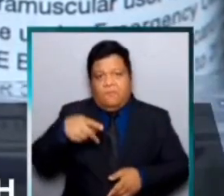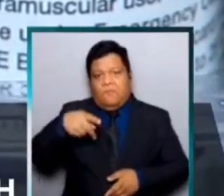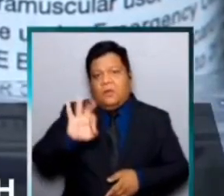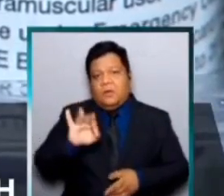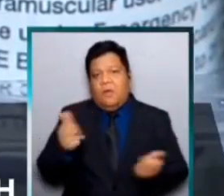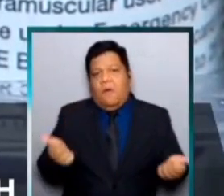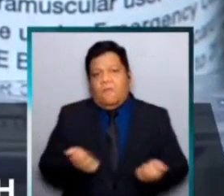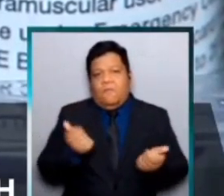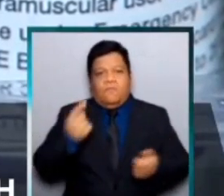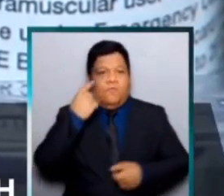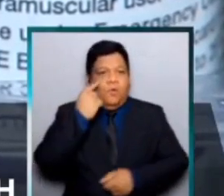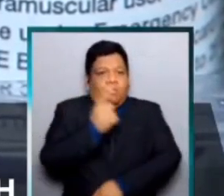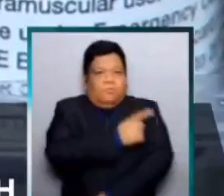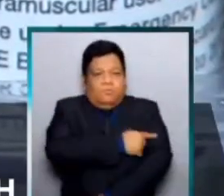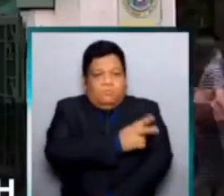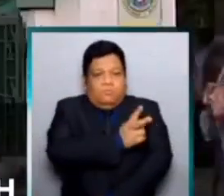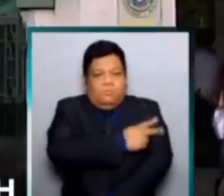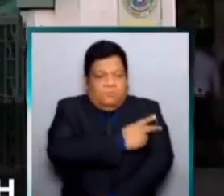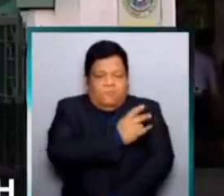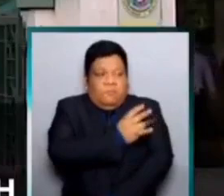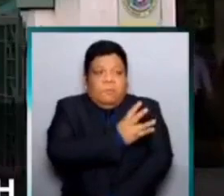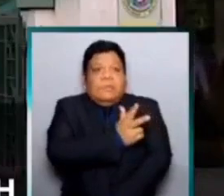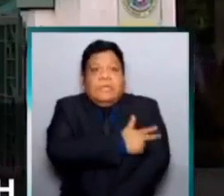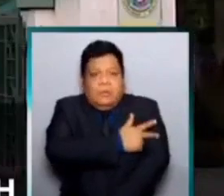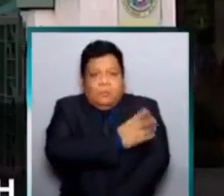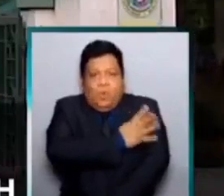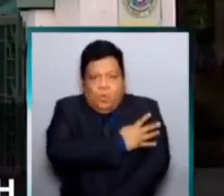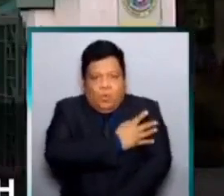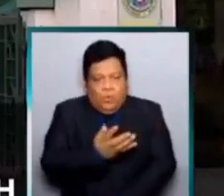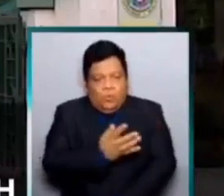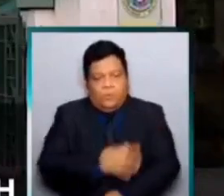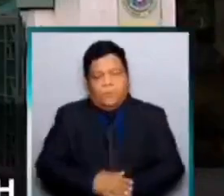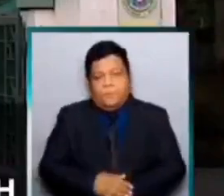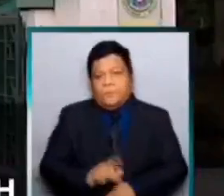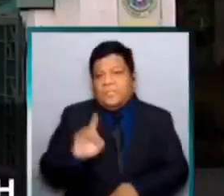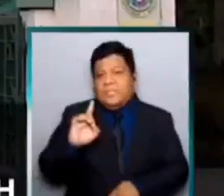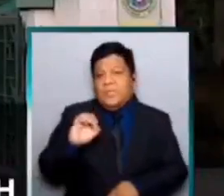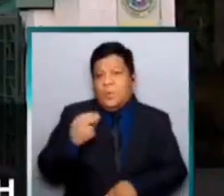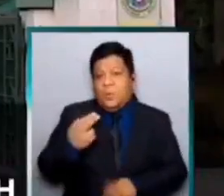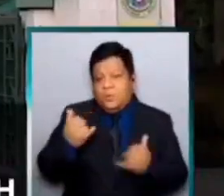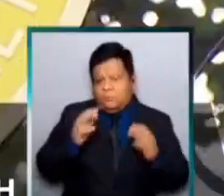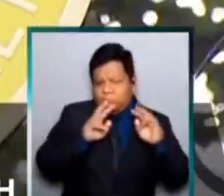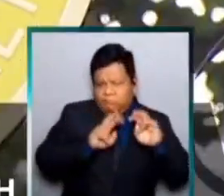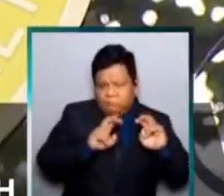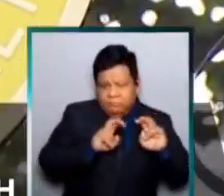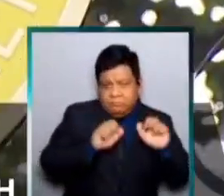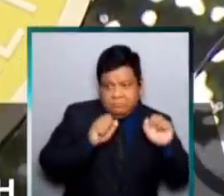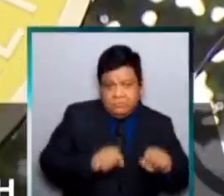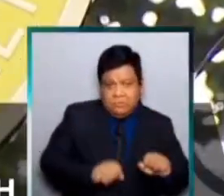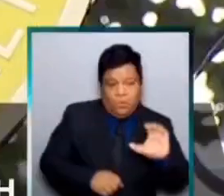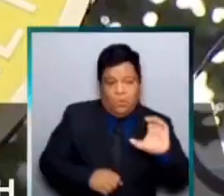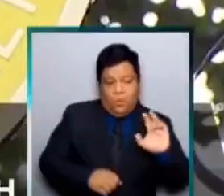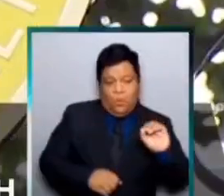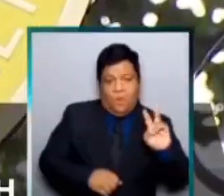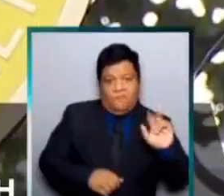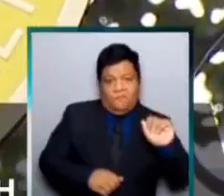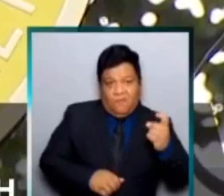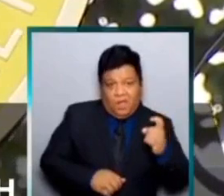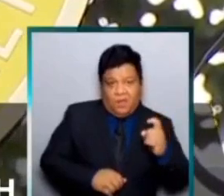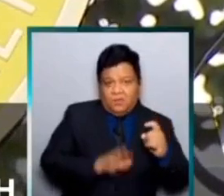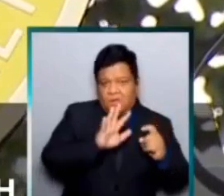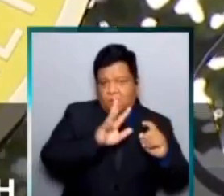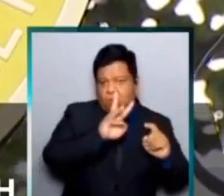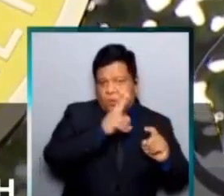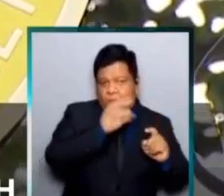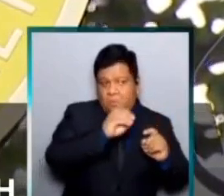at second booster. Sabi naman ng DOH, inaalam na nila kung pwedeng palitan ng COVAX program ng World Health Organization ang